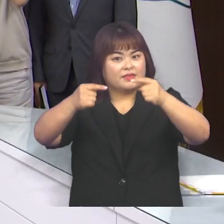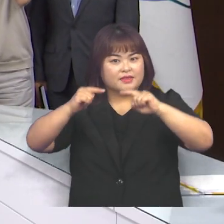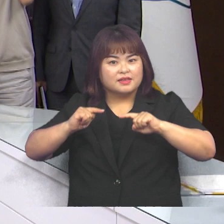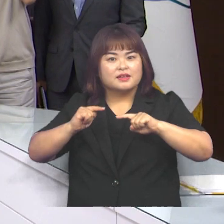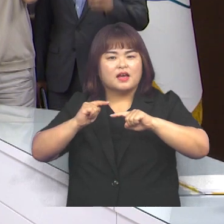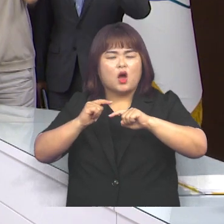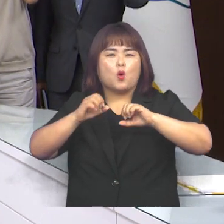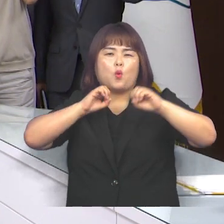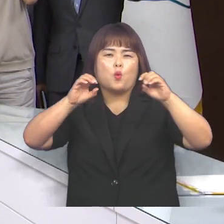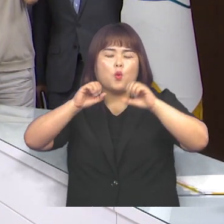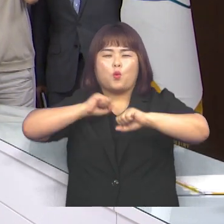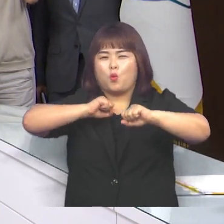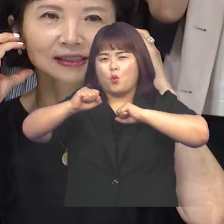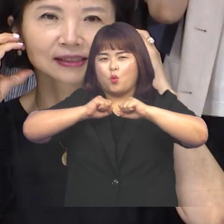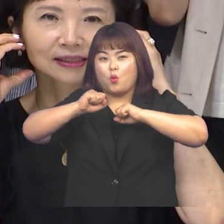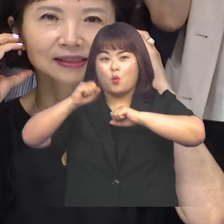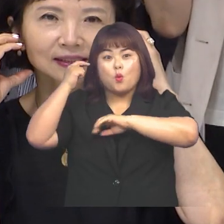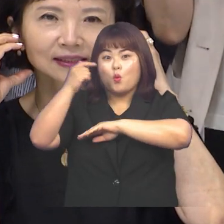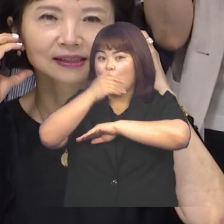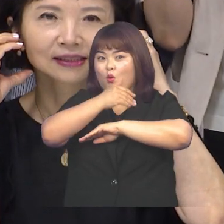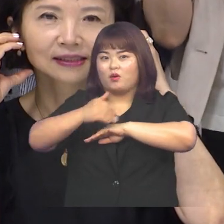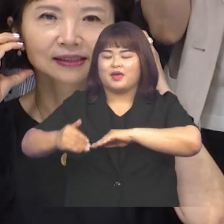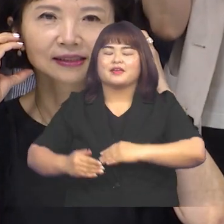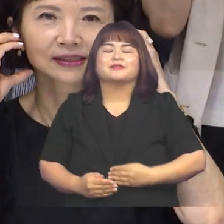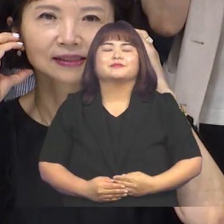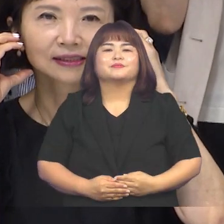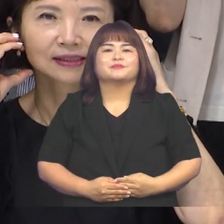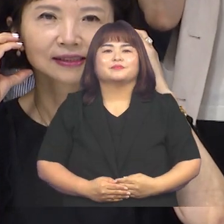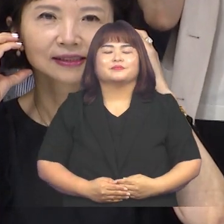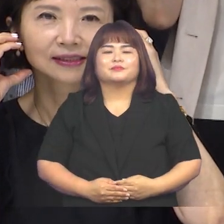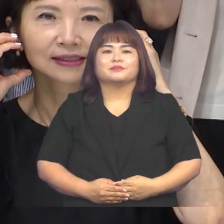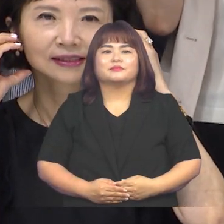참여하며 홍보대사로 활발하게 활동해 나갈 예정입니다.